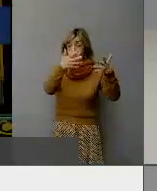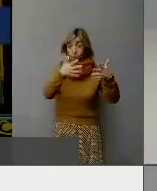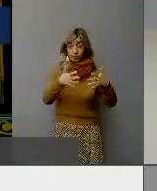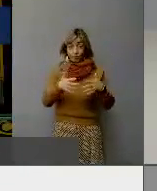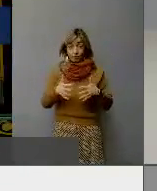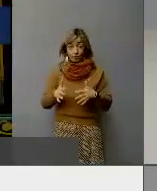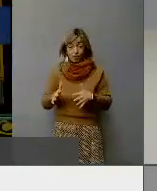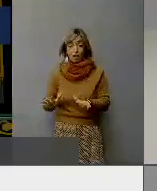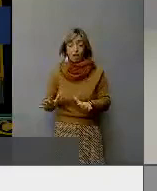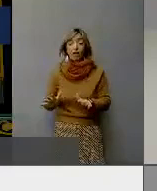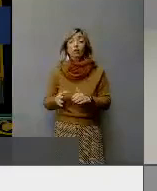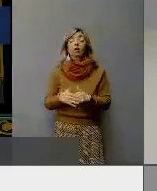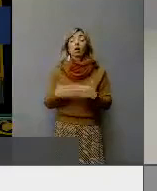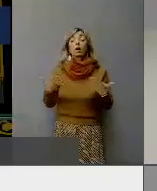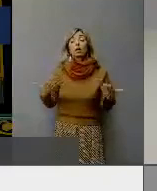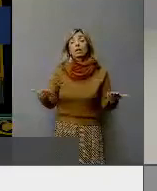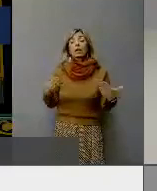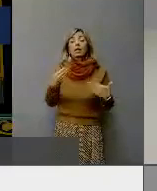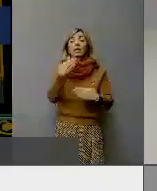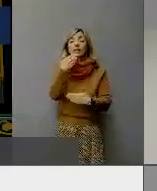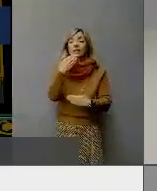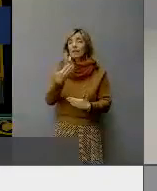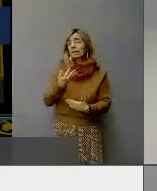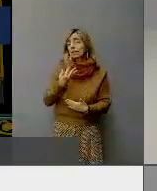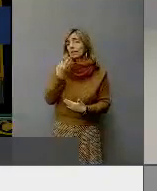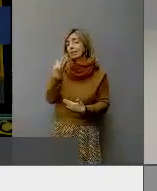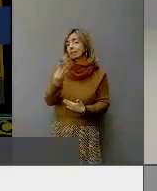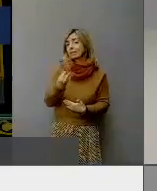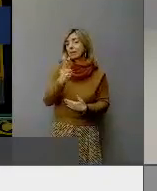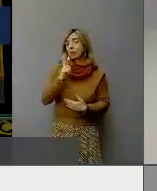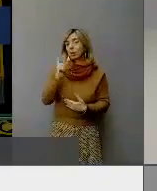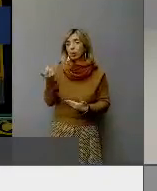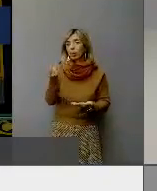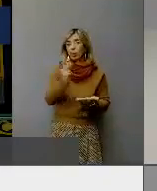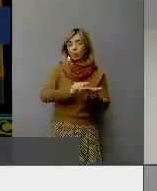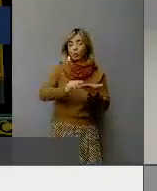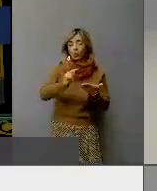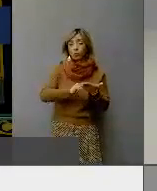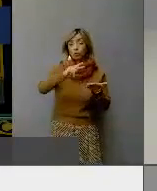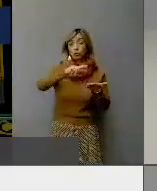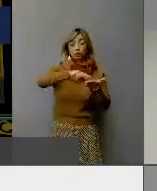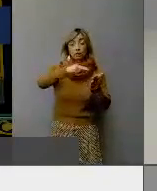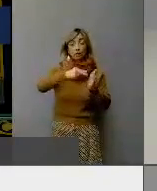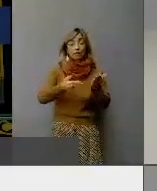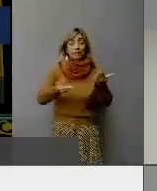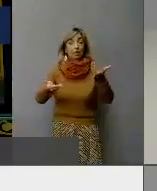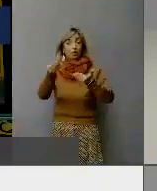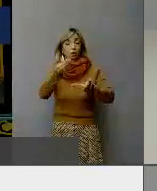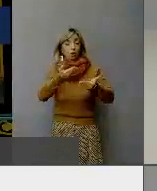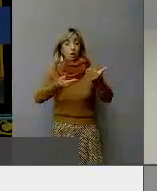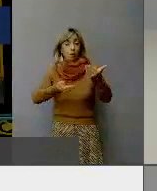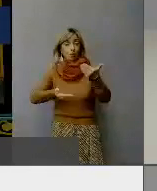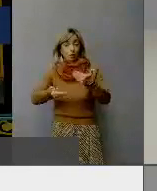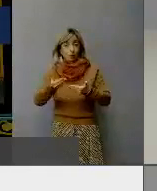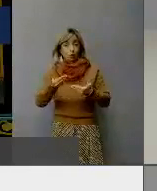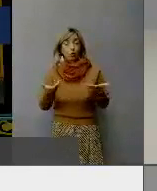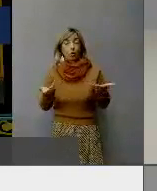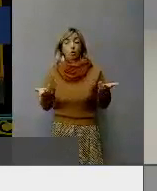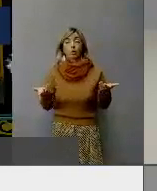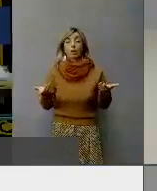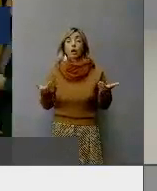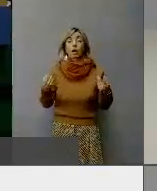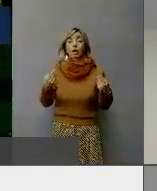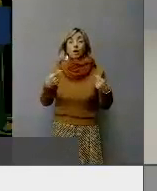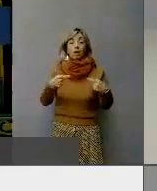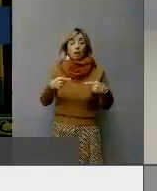quindi ringraziando come di consueto tutti gli uffici tecnici collaboratori che hanno operato anche per la